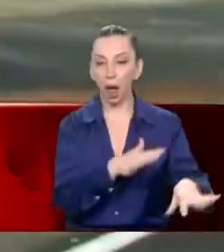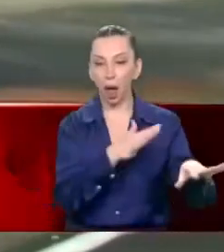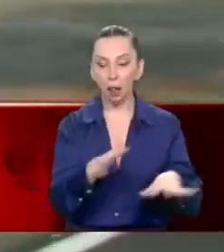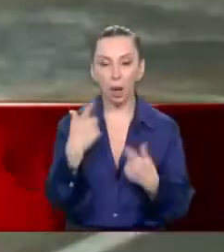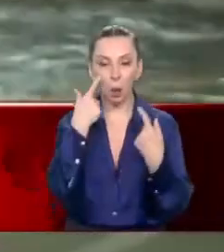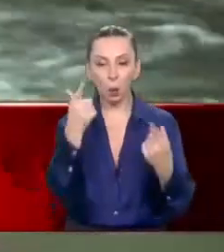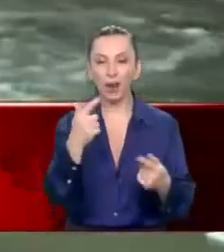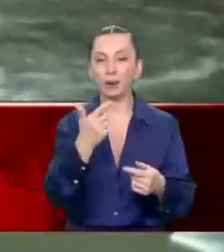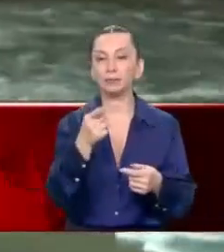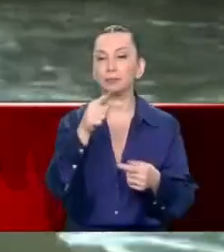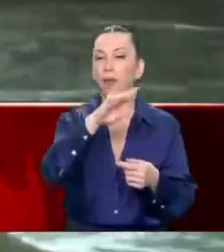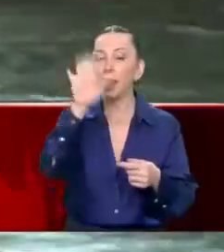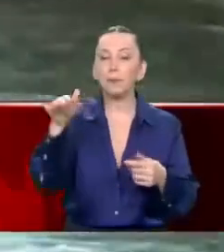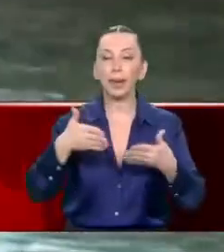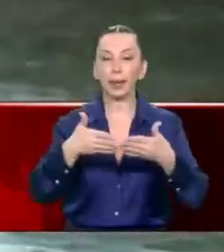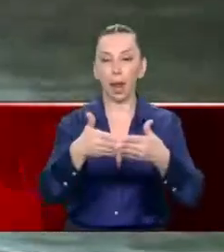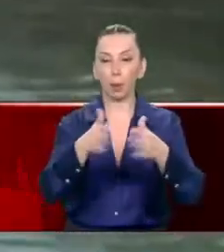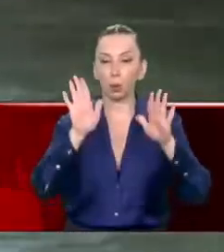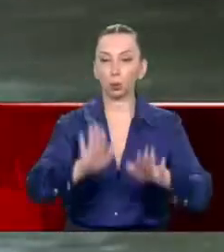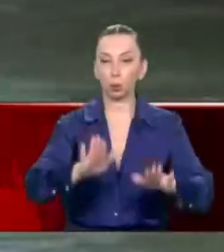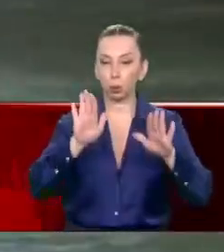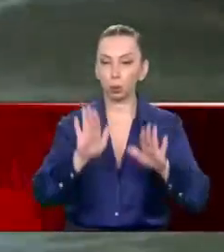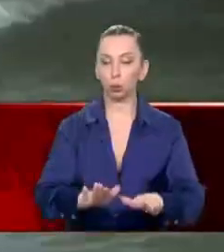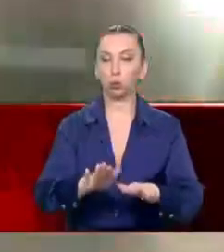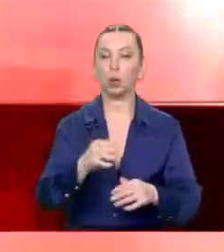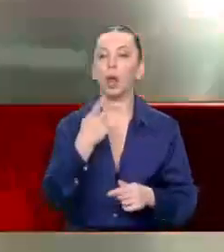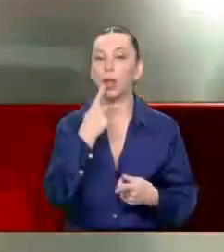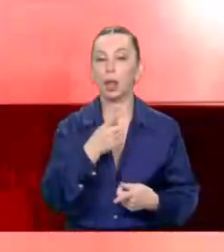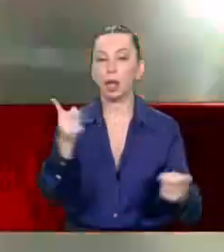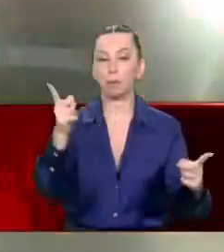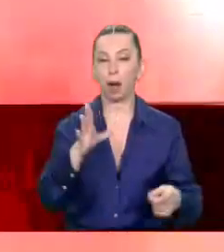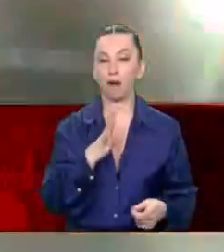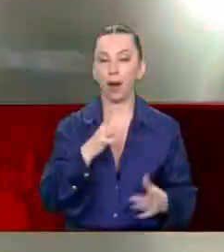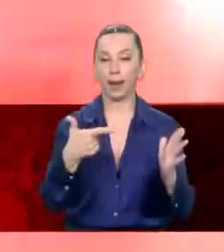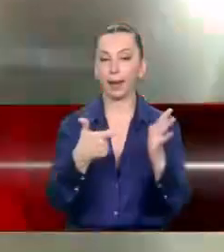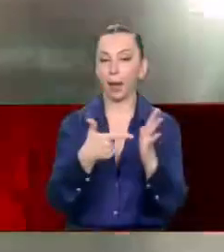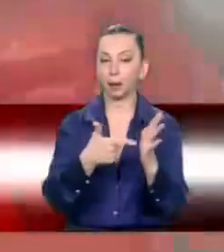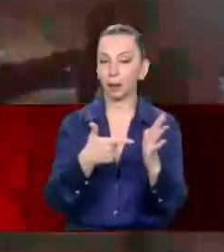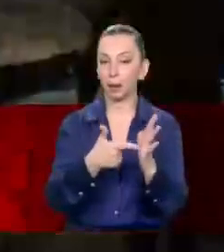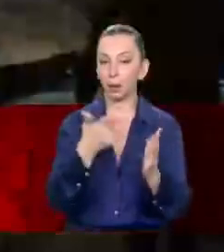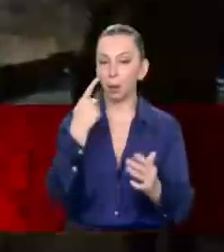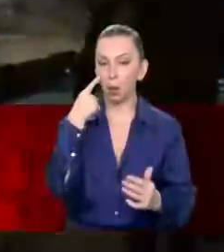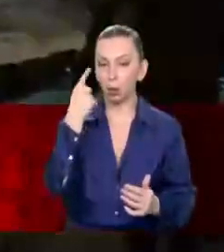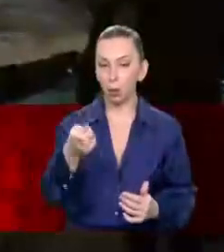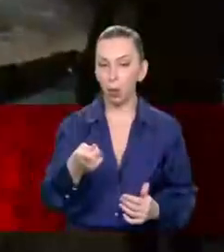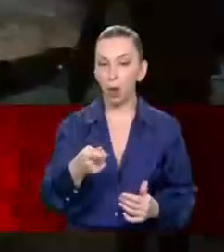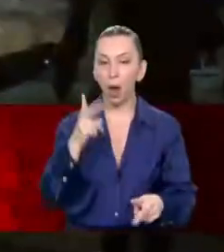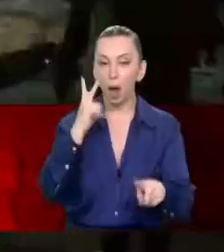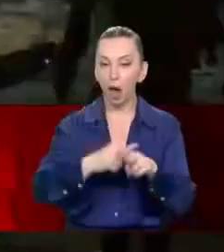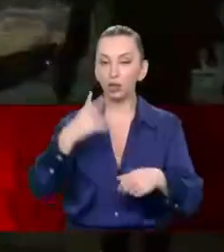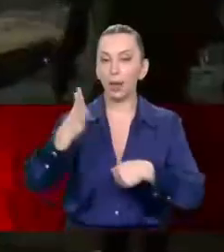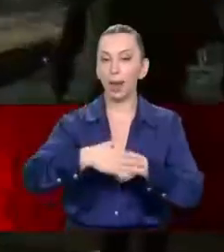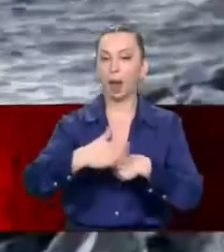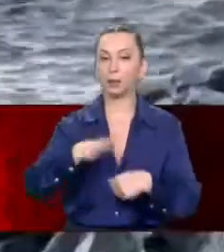yuttu. Deniz trafiği durdu. Korkutan ihbar tam o sırada geldi. Sektör Kadıköy, Sektör Kadıköy, Katıyana. Acil